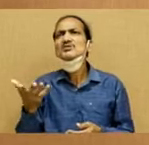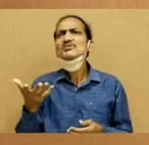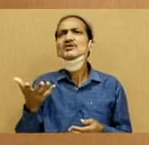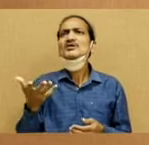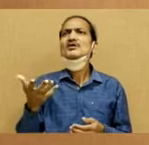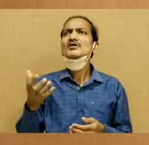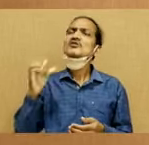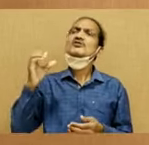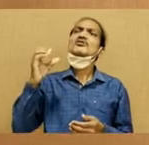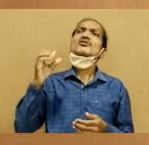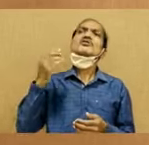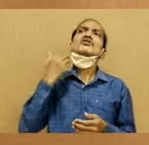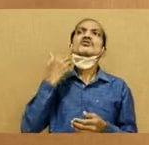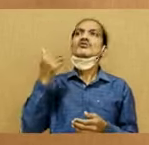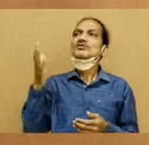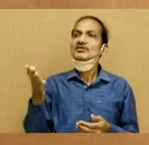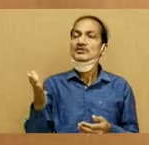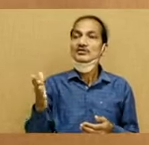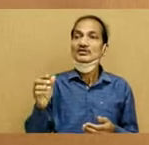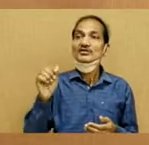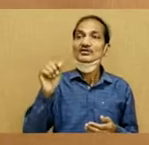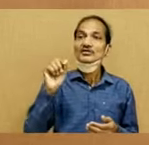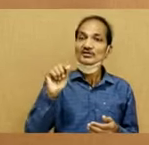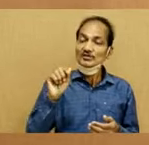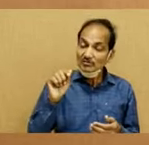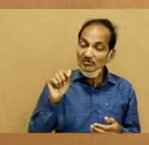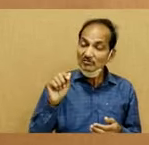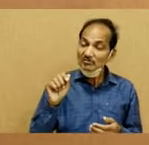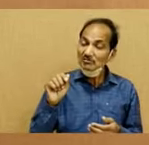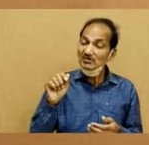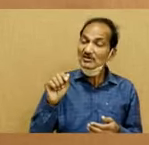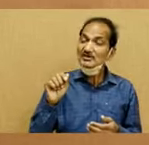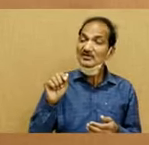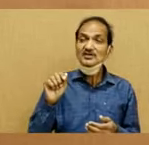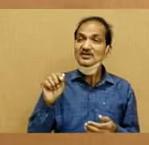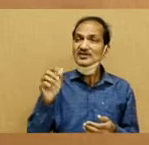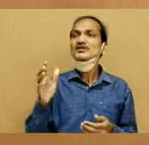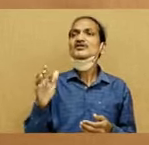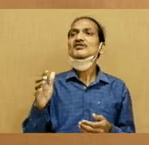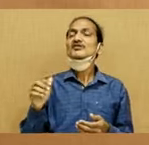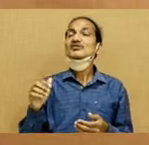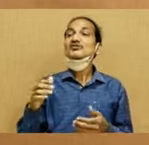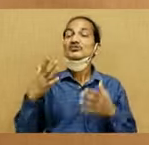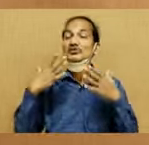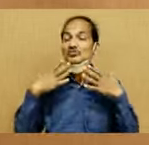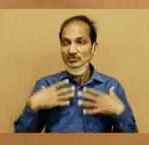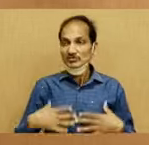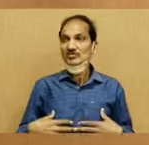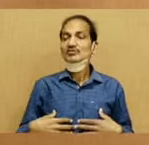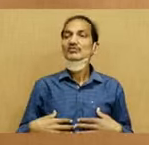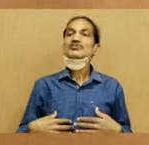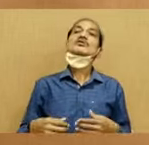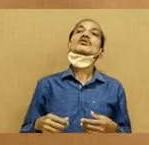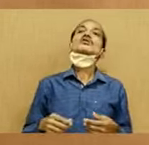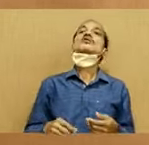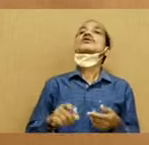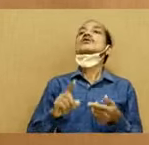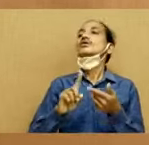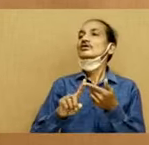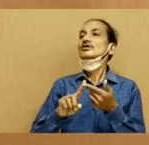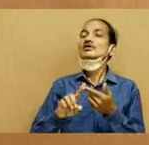ଆଉ କେବେ ହାଡ଼ ଫୁଟି ହେଲା ପରେ ଆଉ କେବେ ହୁଏ ନାହିଁ କାହିଁକିନା ଶରୀର ଗୋଟେ ଗୋଟେ ଇମ୍ୟୁନିଟି ଡେଭଲପ୍ କରେ ବା ରୋଗ ପ୍ରତିଷେଧକ